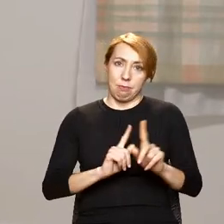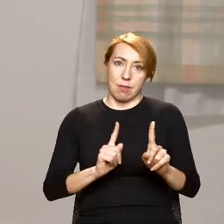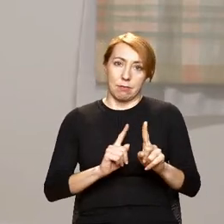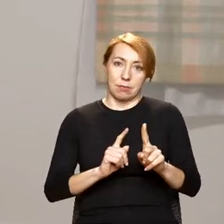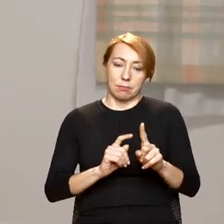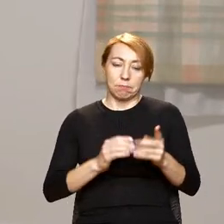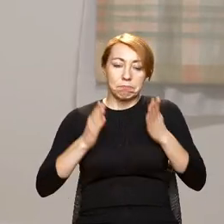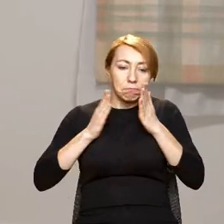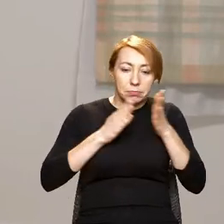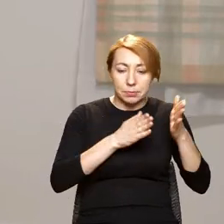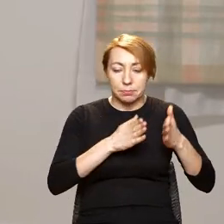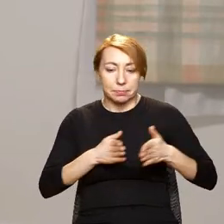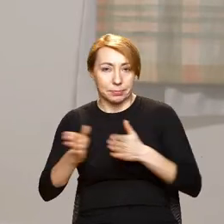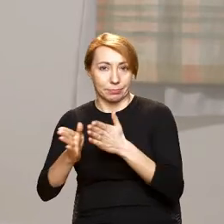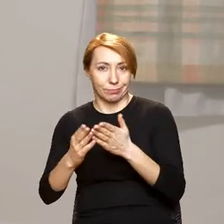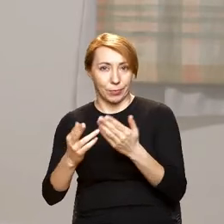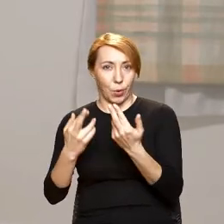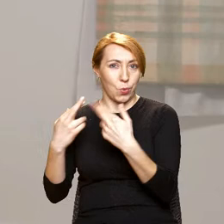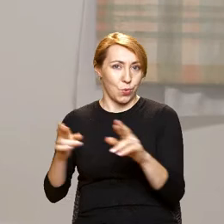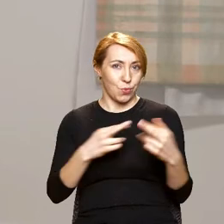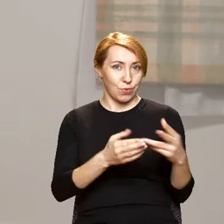różnym sprawom.